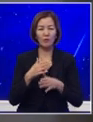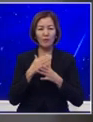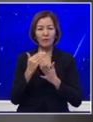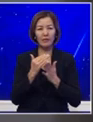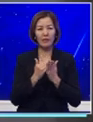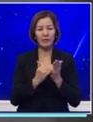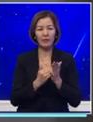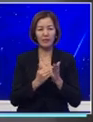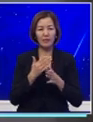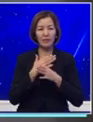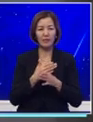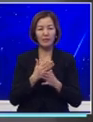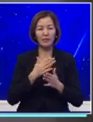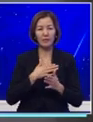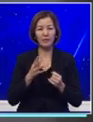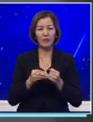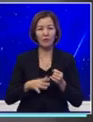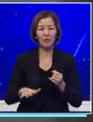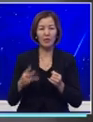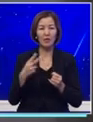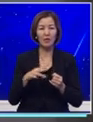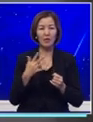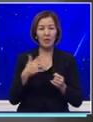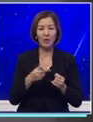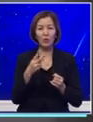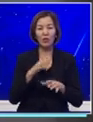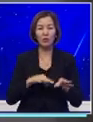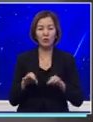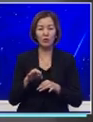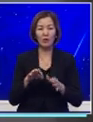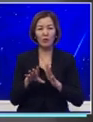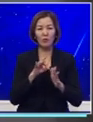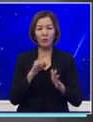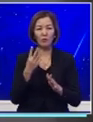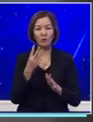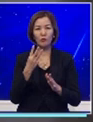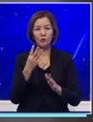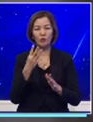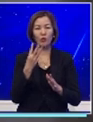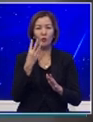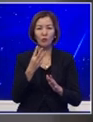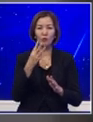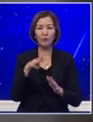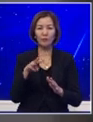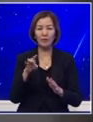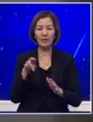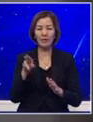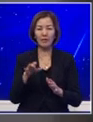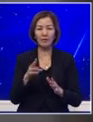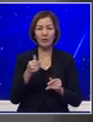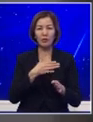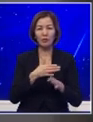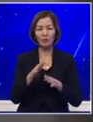бағдарламасы аясынан біздің ауданнан 52 жоба өтіп, 3 миллиардтан астам қаражатпен